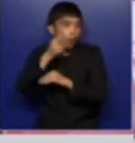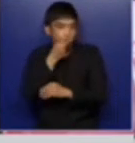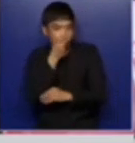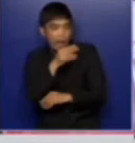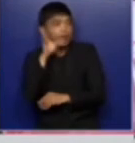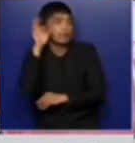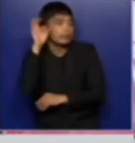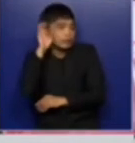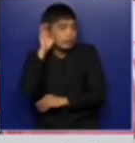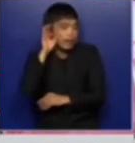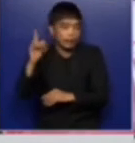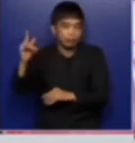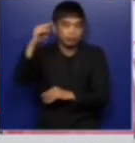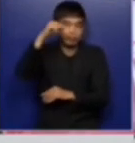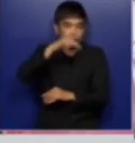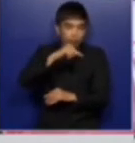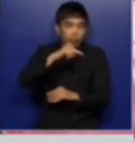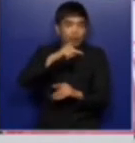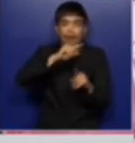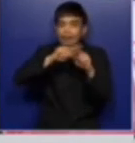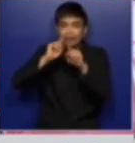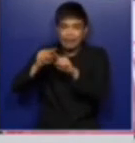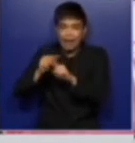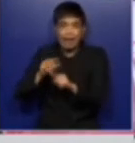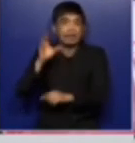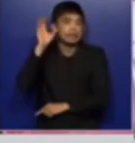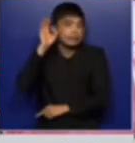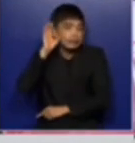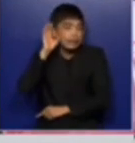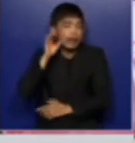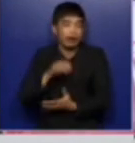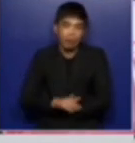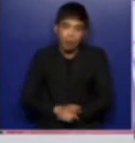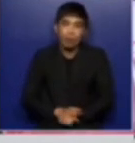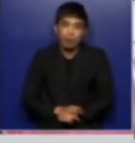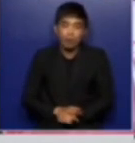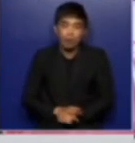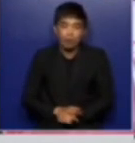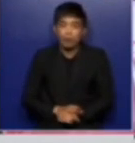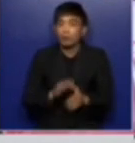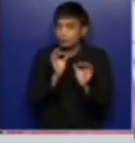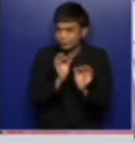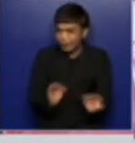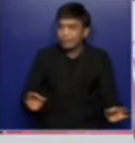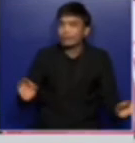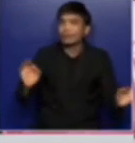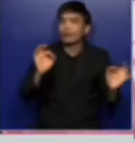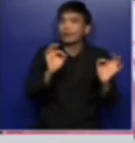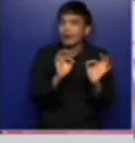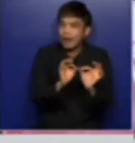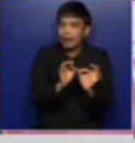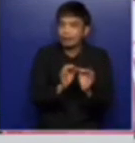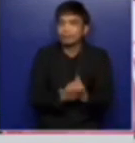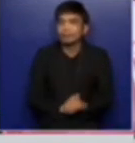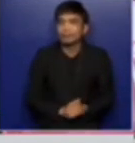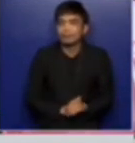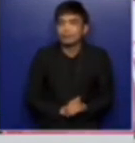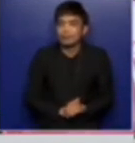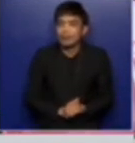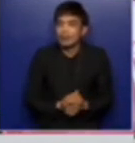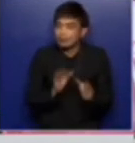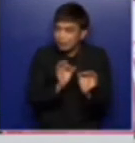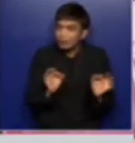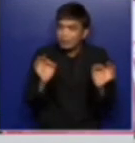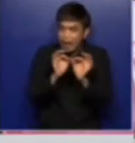ที่จะมาจากต่างประเทศเรื่องนี้มีความสำคัญยิ่งไม่น้อยไปกว่าการทุ่มเทงบประม